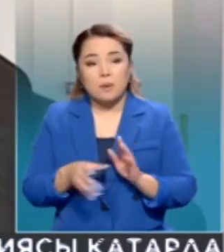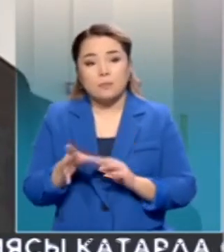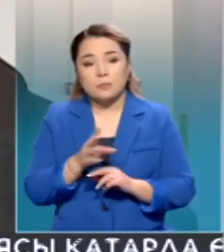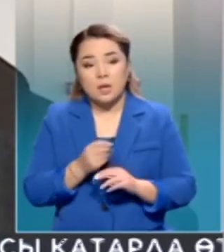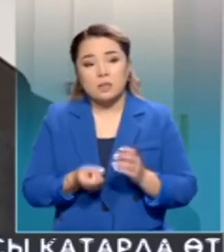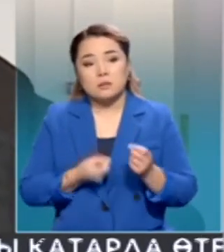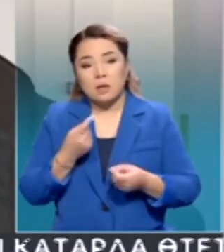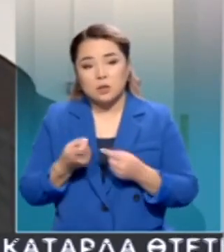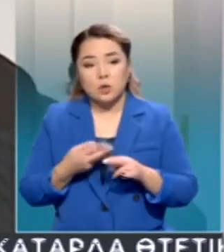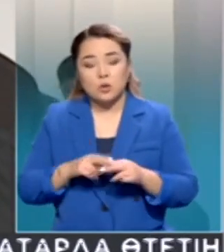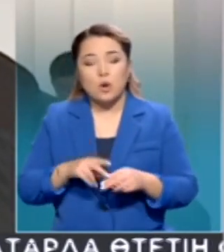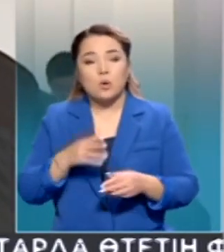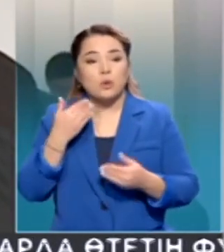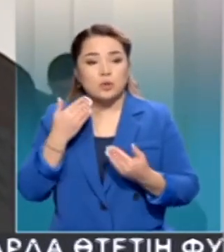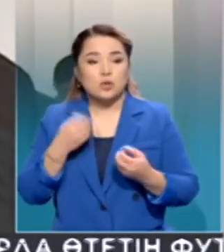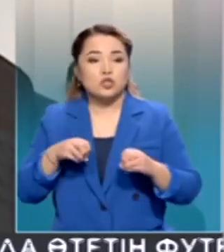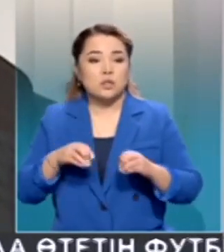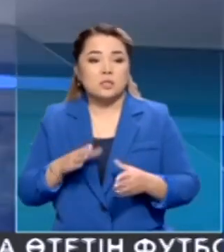жерден оңай шешілді.